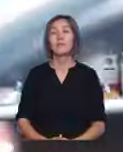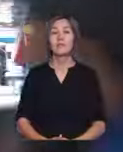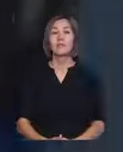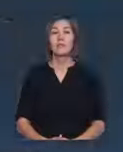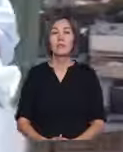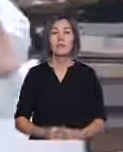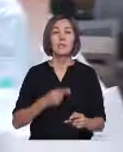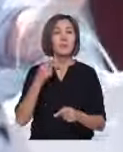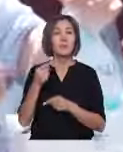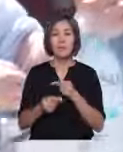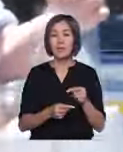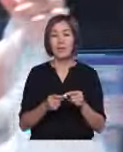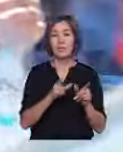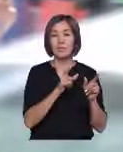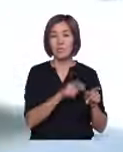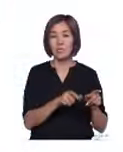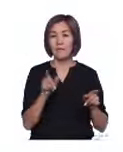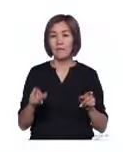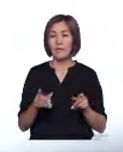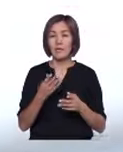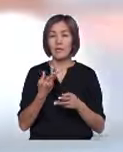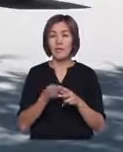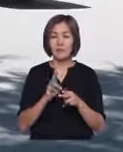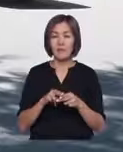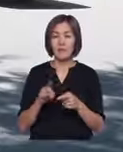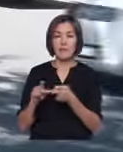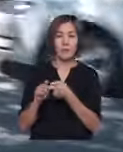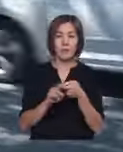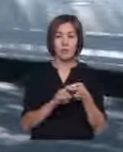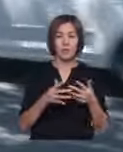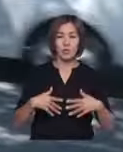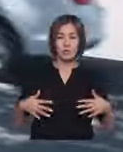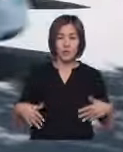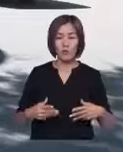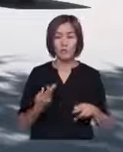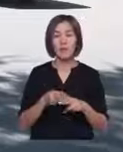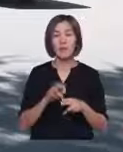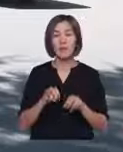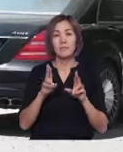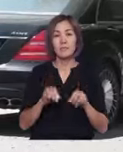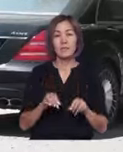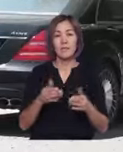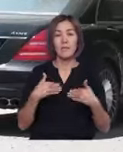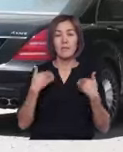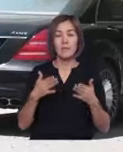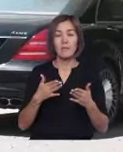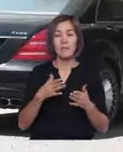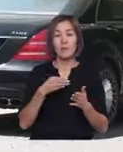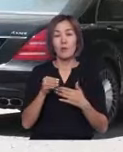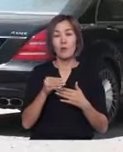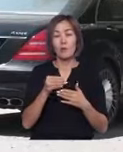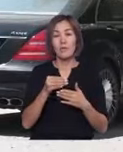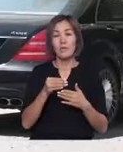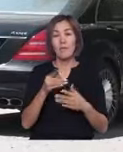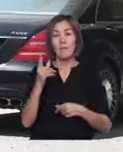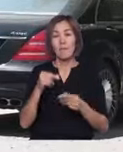не передается от человека к человеку. Основными переносчиками болезни являются животные, поэтому специалисты рекомендуют покупать мясо и